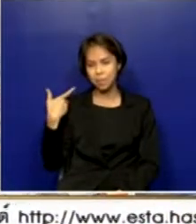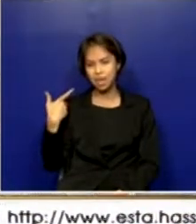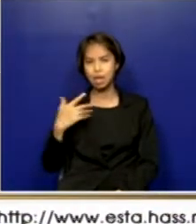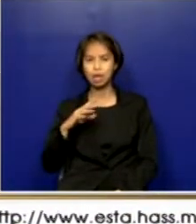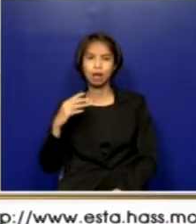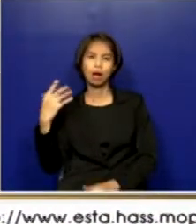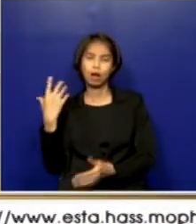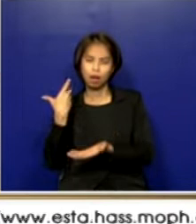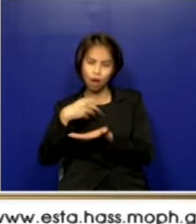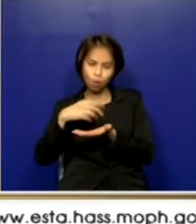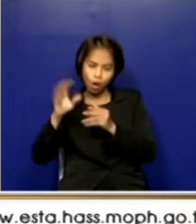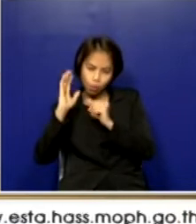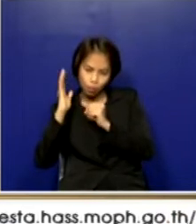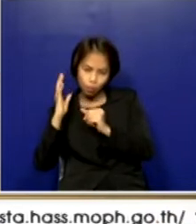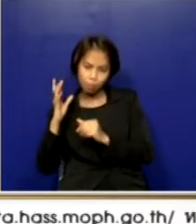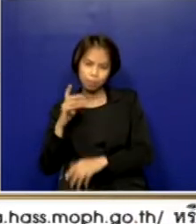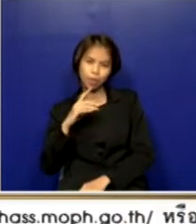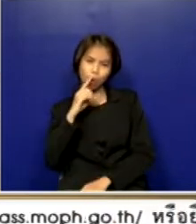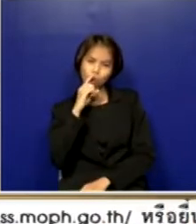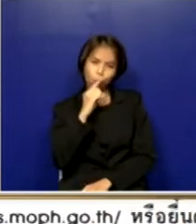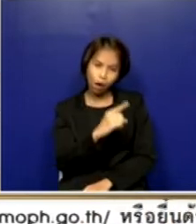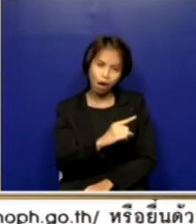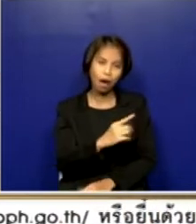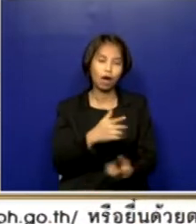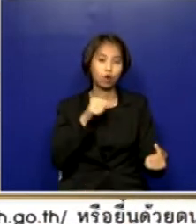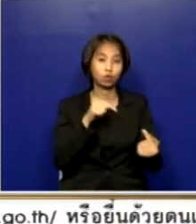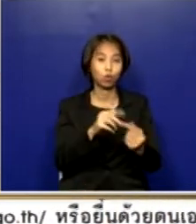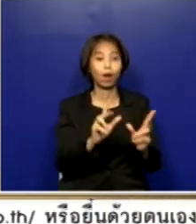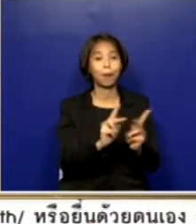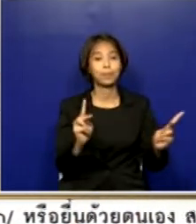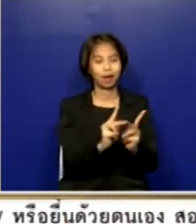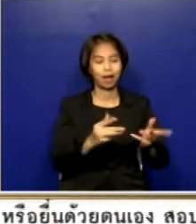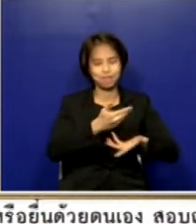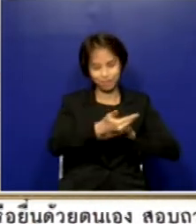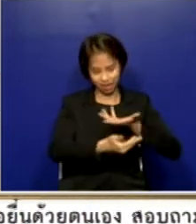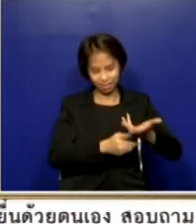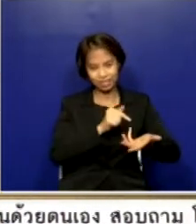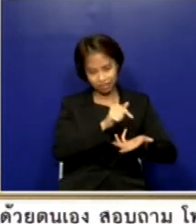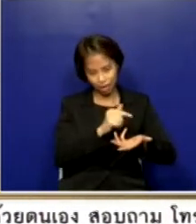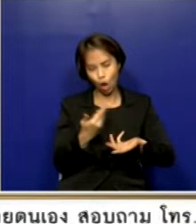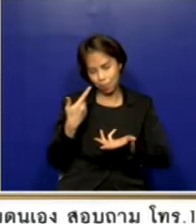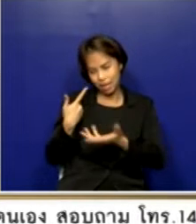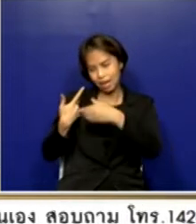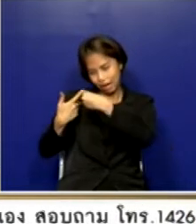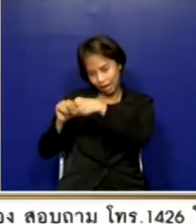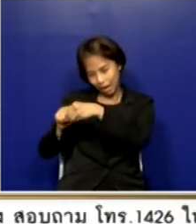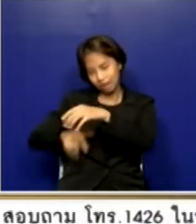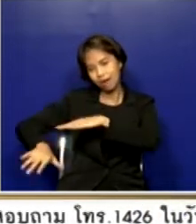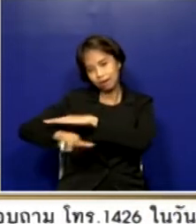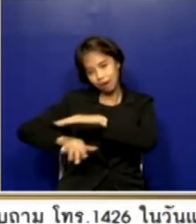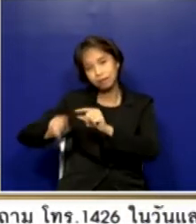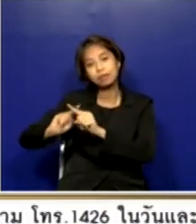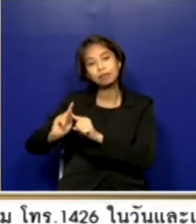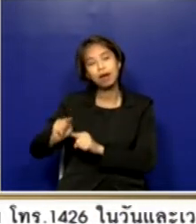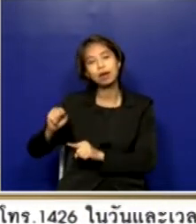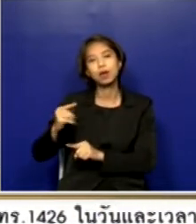บางท่านที่ที่แขวนอยู่ในๆจากที่ปลายอีกอันนี้ไม่แน่ใจจะว่าดูประเด็นที่เขาไล่เรียงจะมาพี่ปายแต่ละท่านแต่ละท่านเหลือ